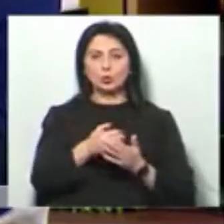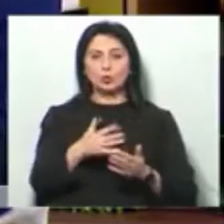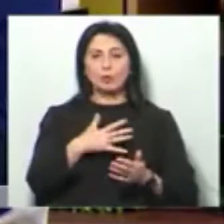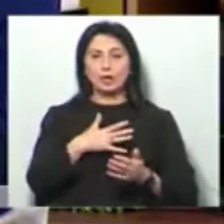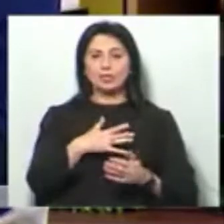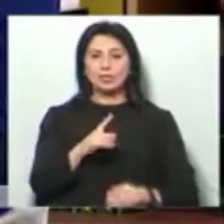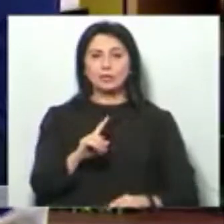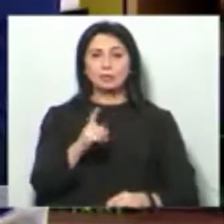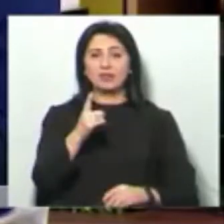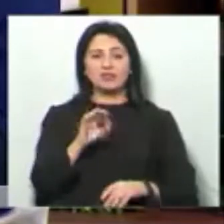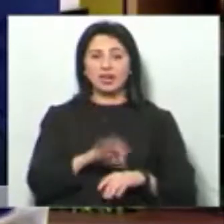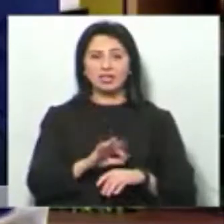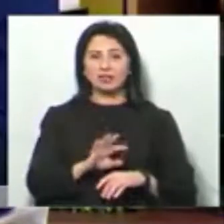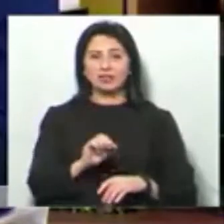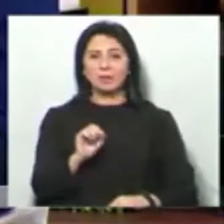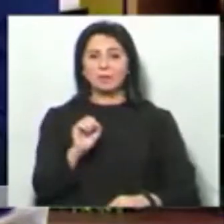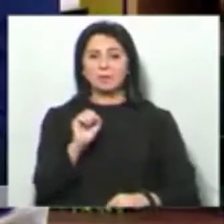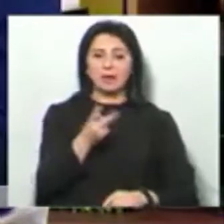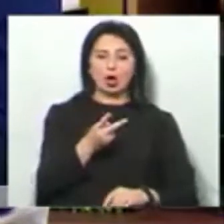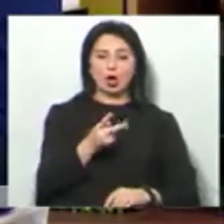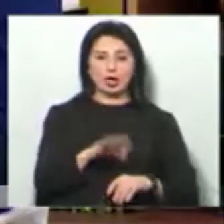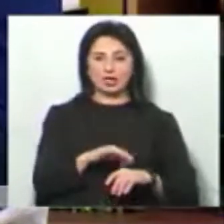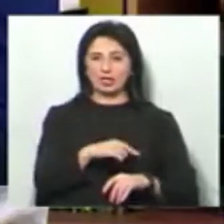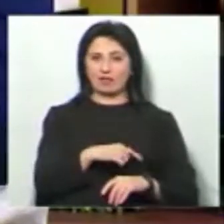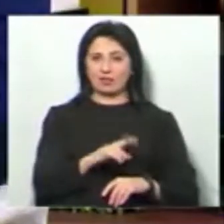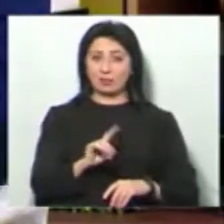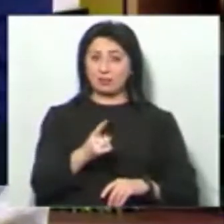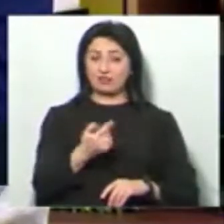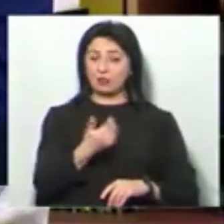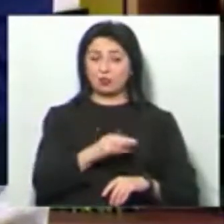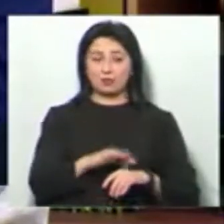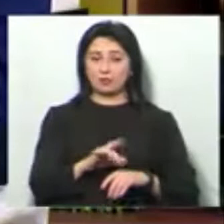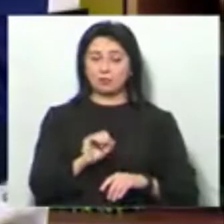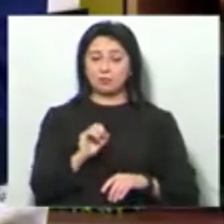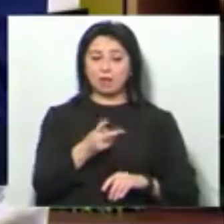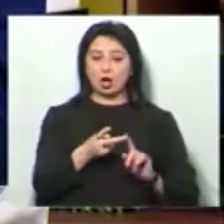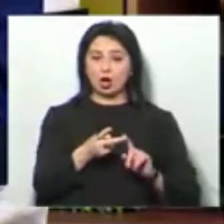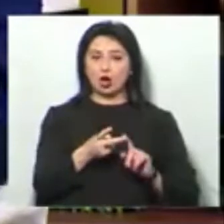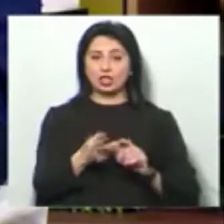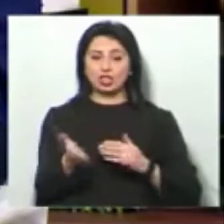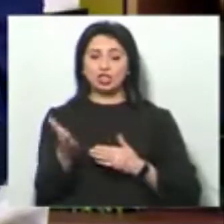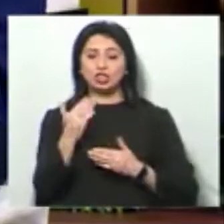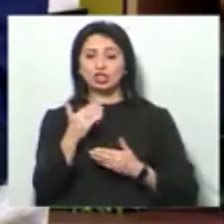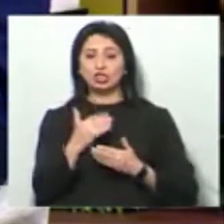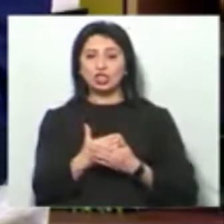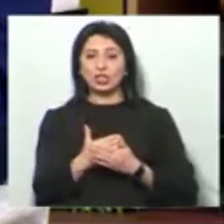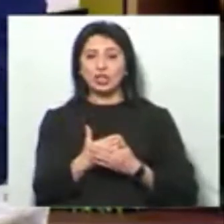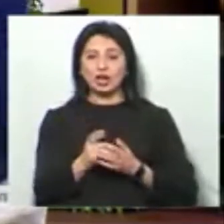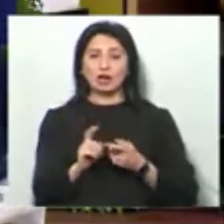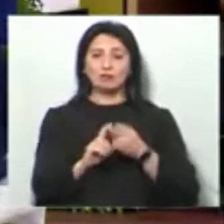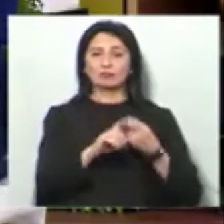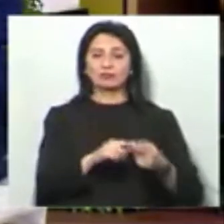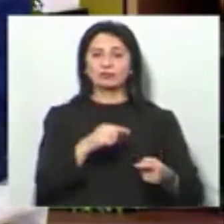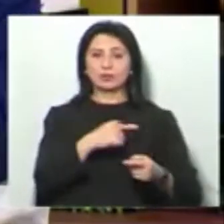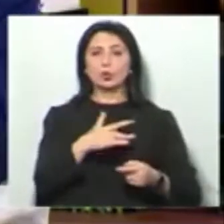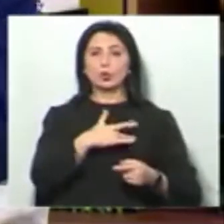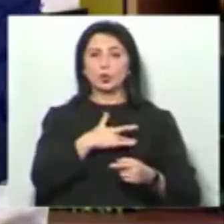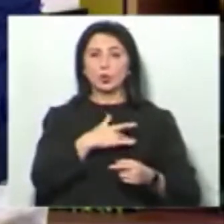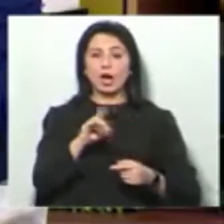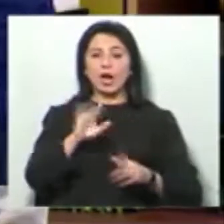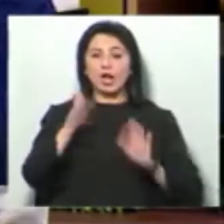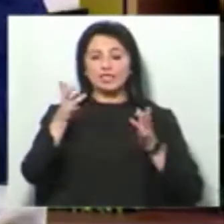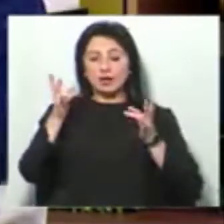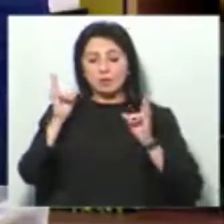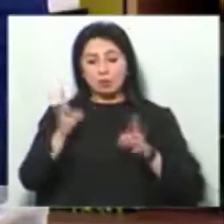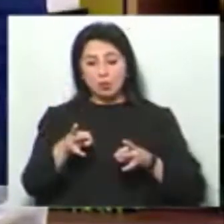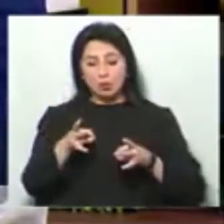პირველადი დაავადება, ეს არის მეორადი დაავადება და რაღაცის შედეგად განვითარებული. ანუ რაღაცა მოხდა, რაღაცა მიმდინარეობდა